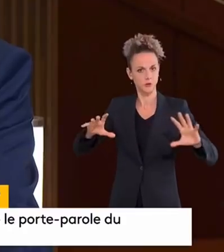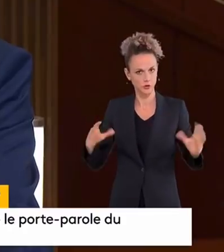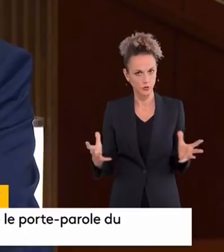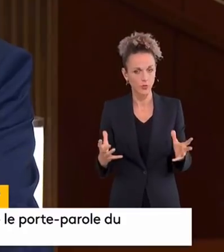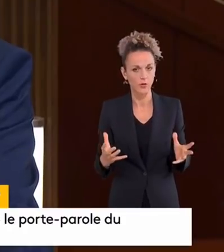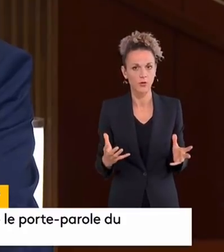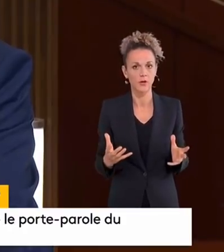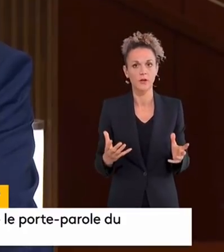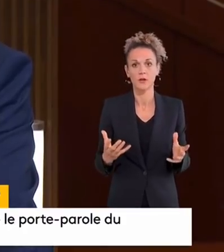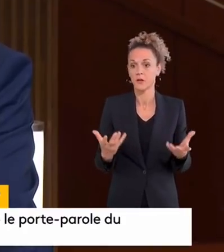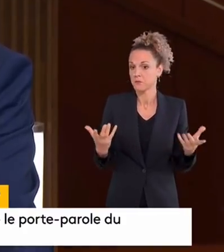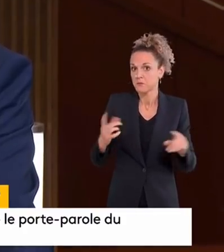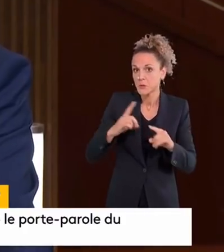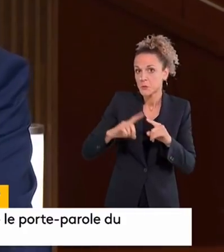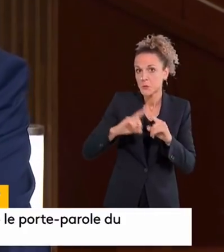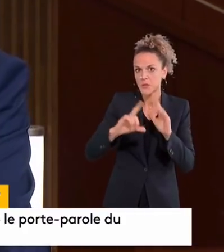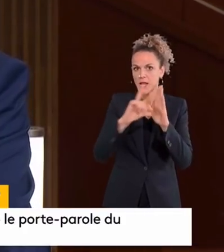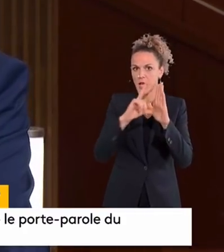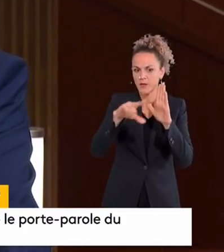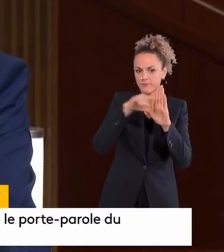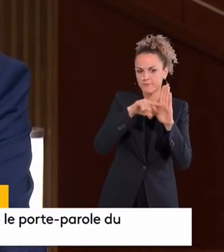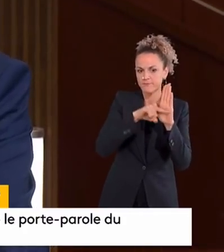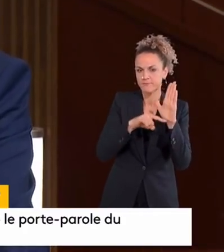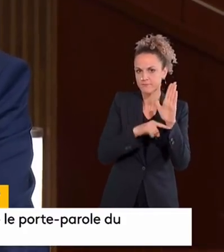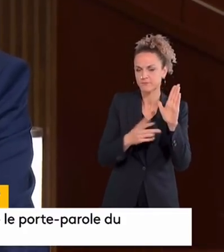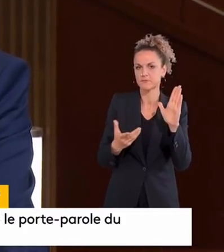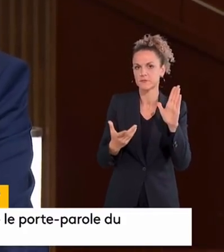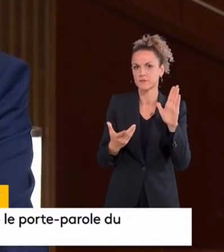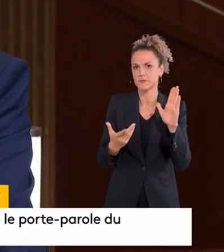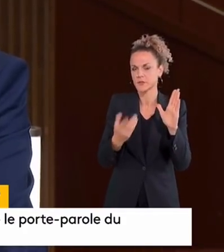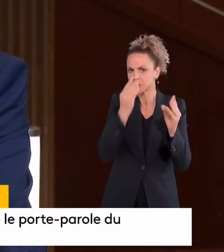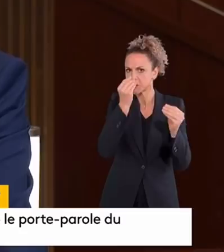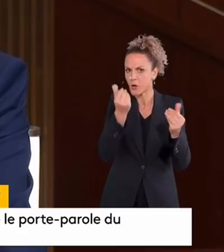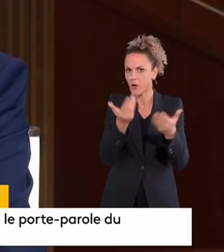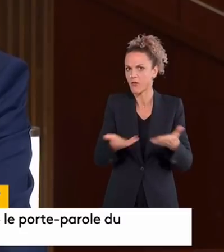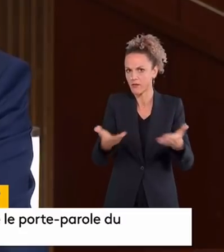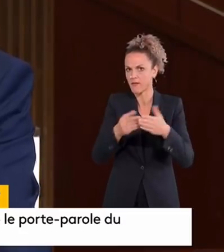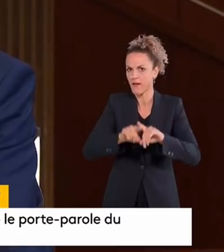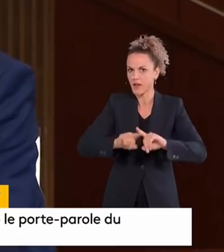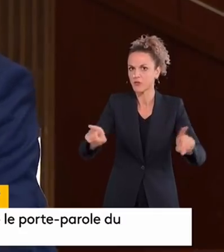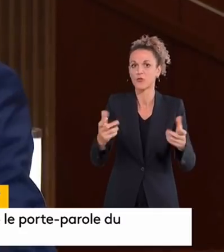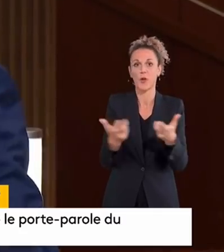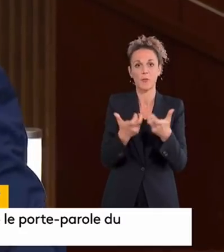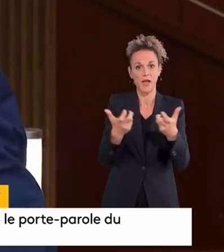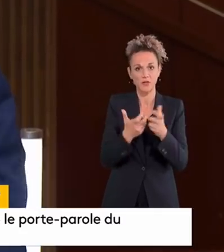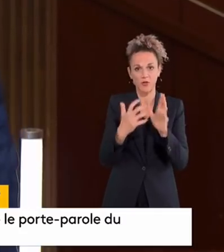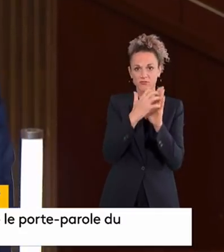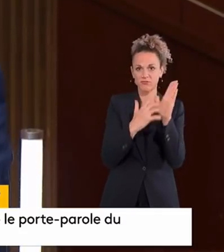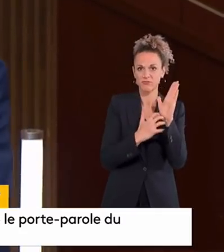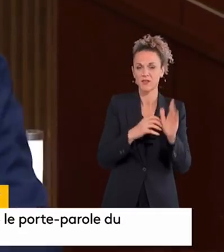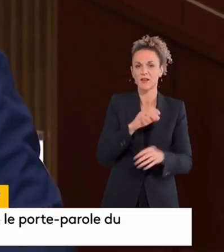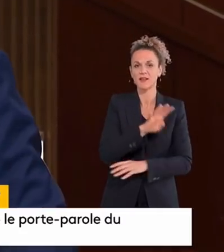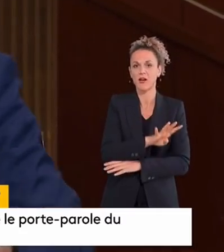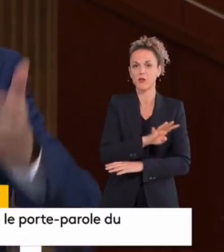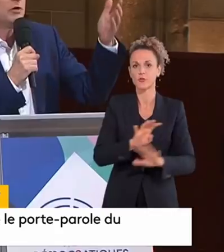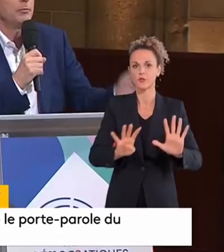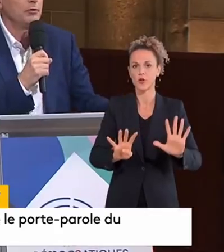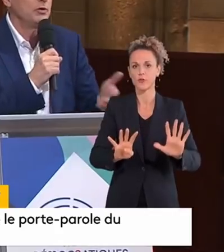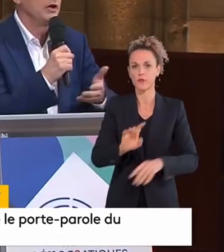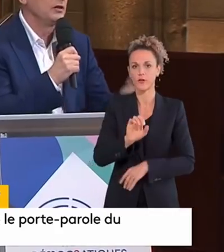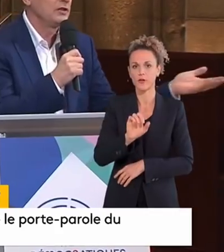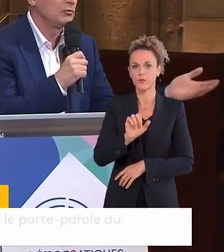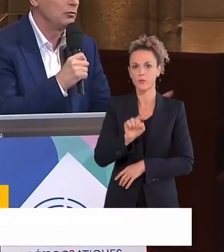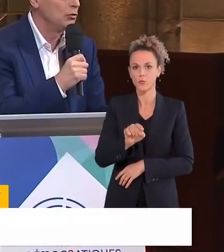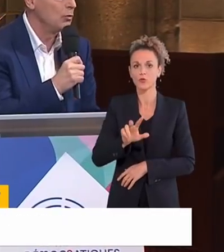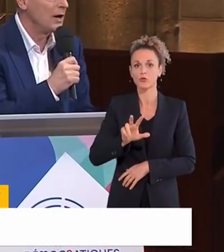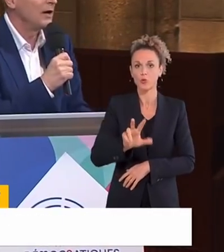certaines dispositions législatives que je trouve particulièrement injustes, tel que le 49-3 qui permet à un gouvernement d'imposer